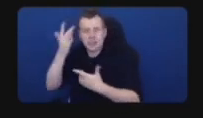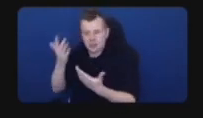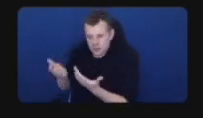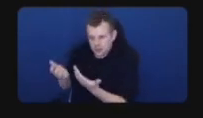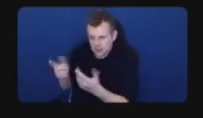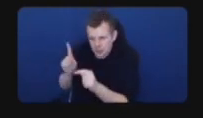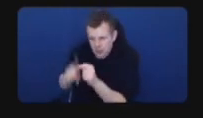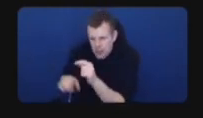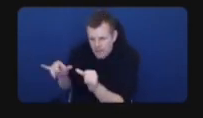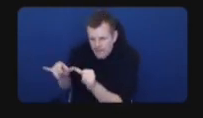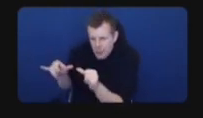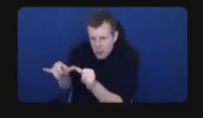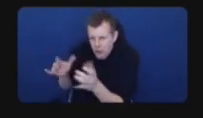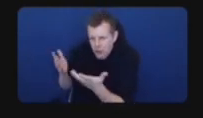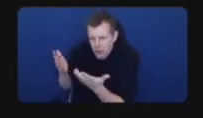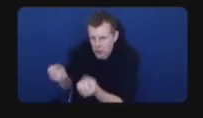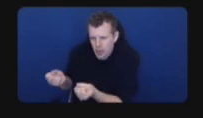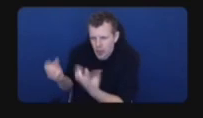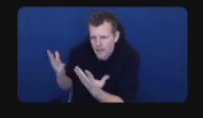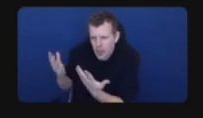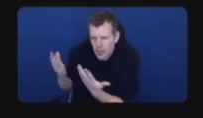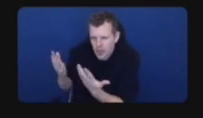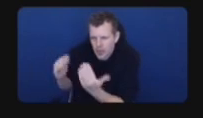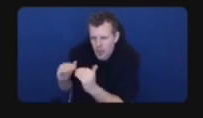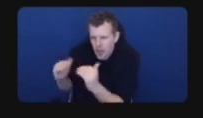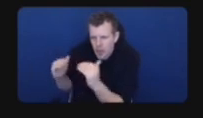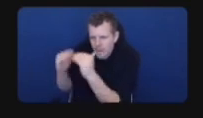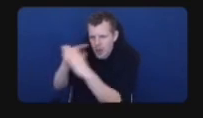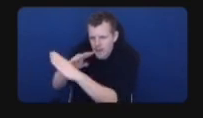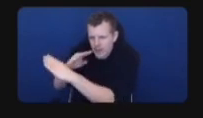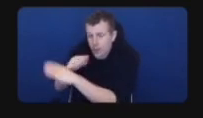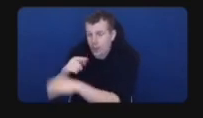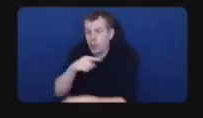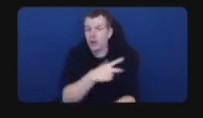如果那些孩子得了新冠之后呢, 我们帮他衡量有多少, 有多少免疫。